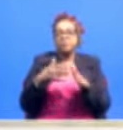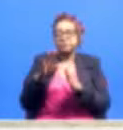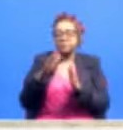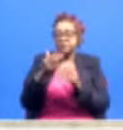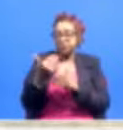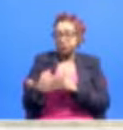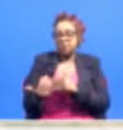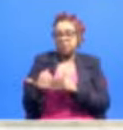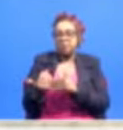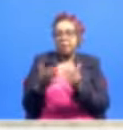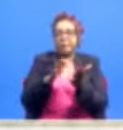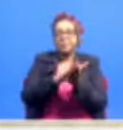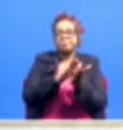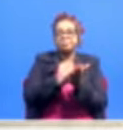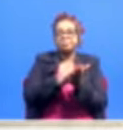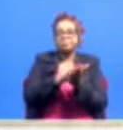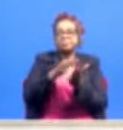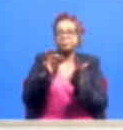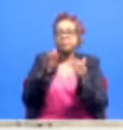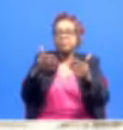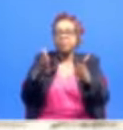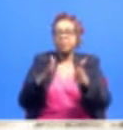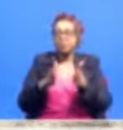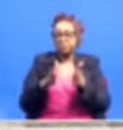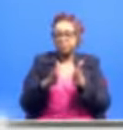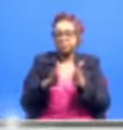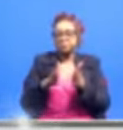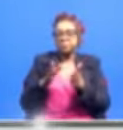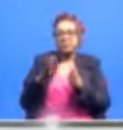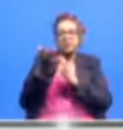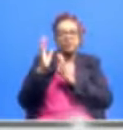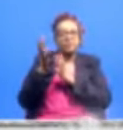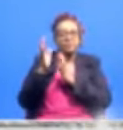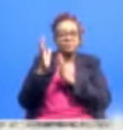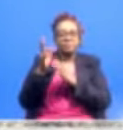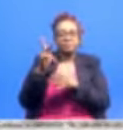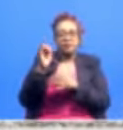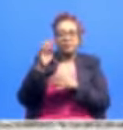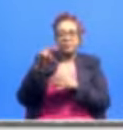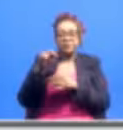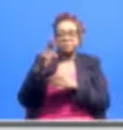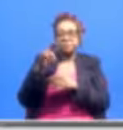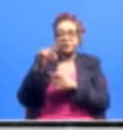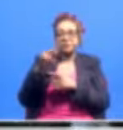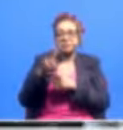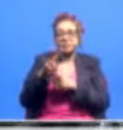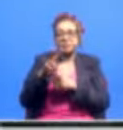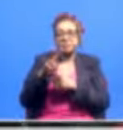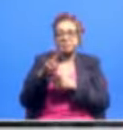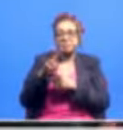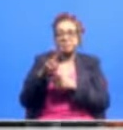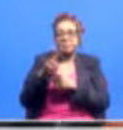imehifadhiwa katika makafani ya hospitali ya Kilifi. Kevin Mutai, NTV,